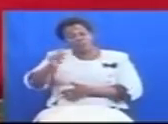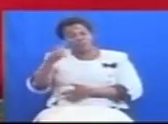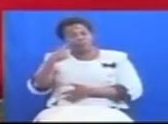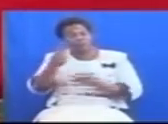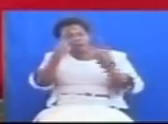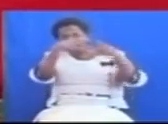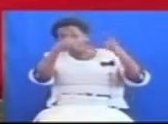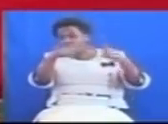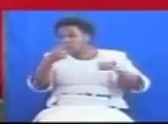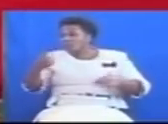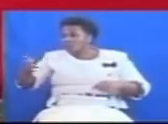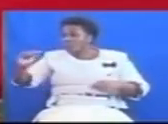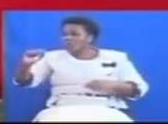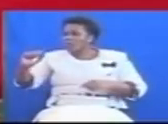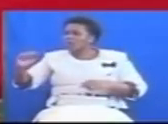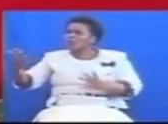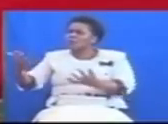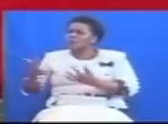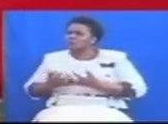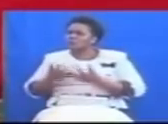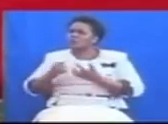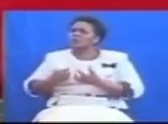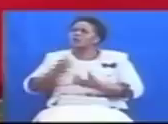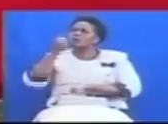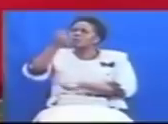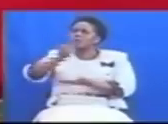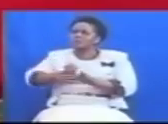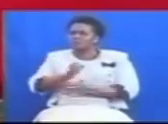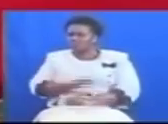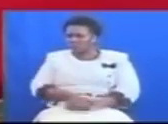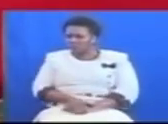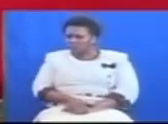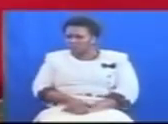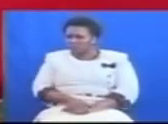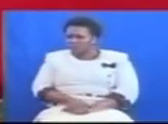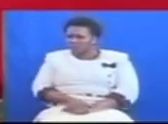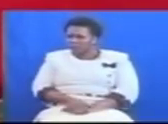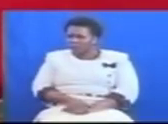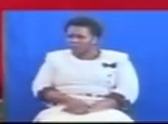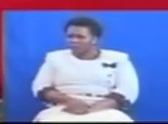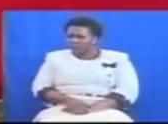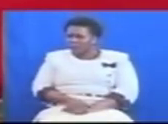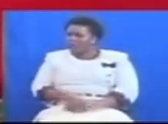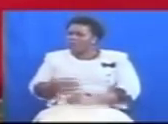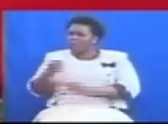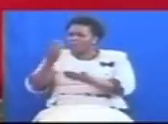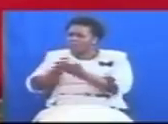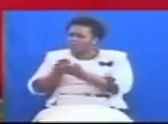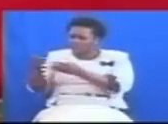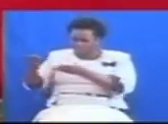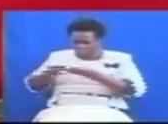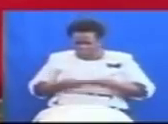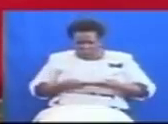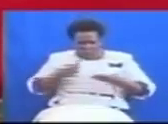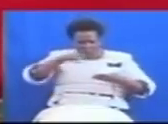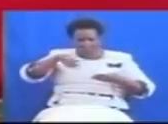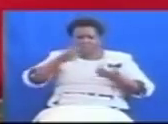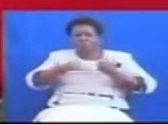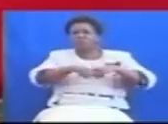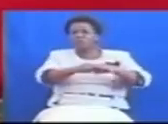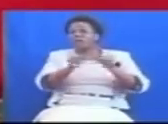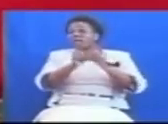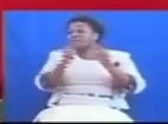tena wao wachukue maamuzi kama loko wamechukua mwanzoni ya kuchukua hatua. Wakileta sisi tutashughulikia. Vinginevyo itakuwa kidogo ni